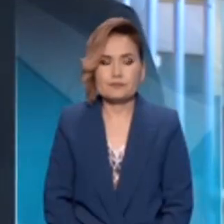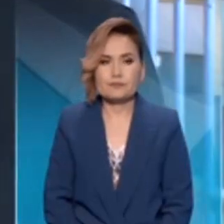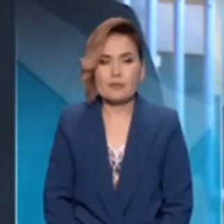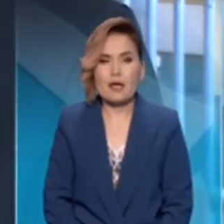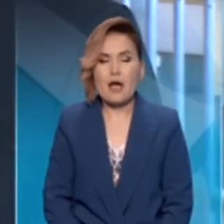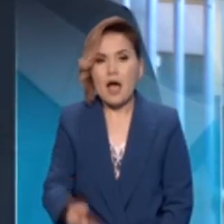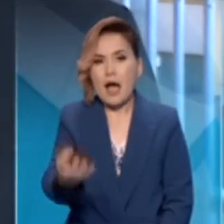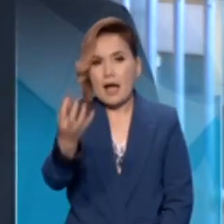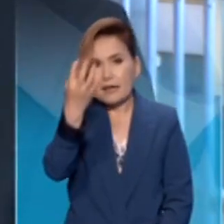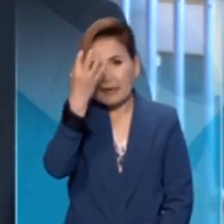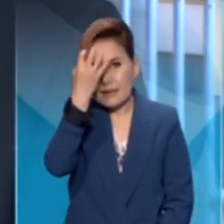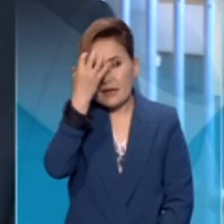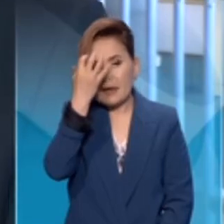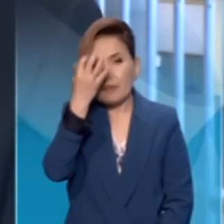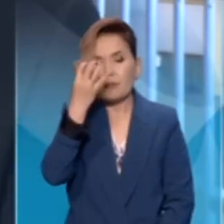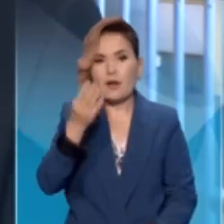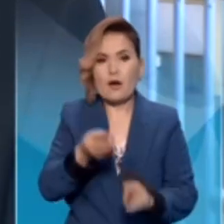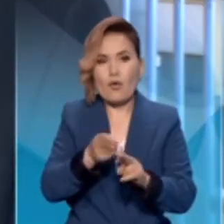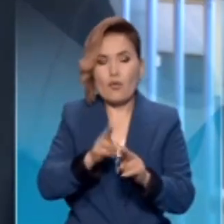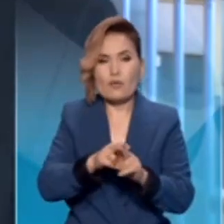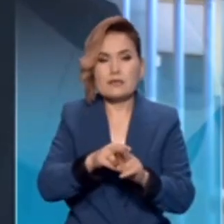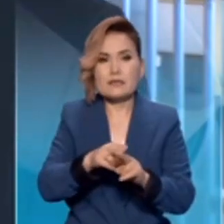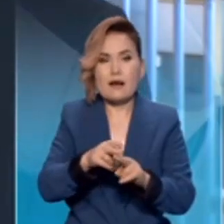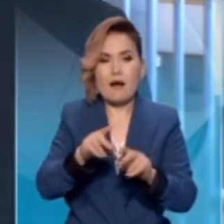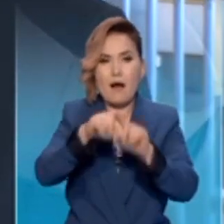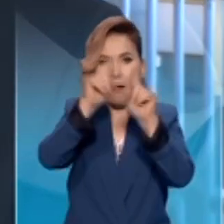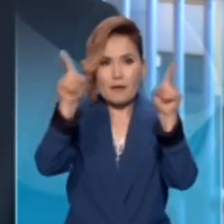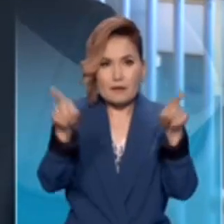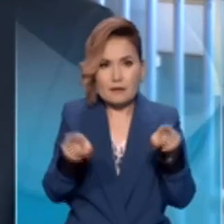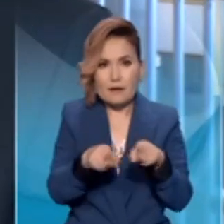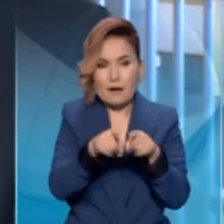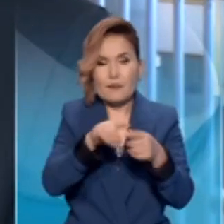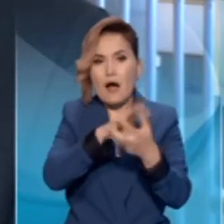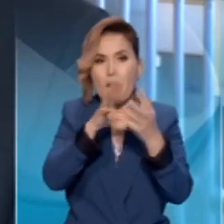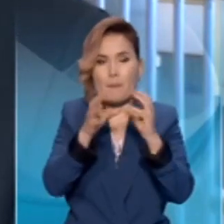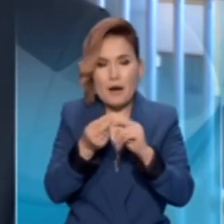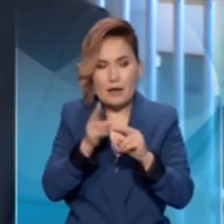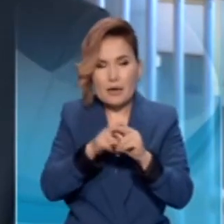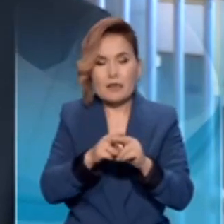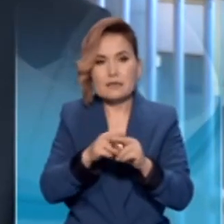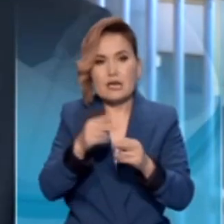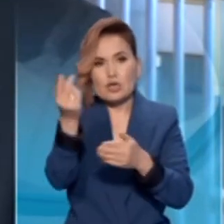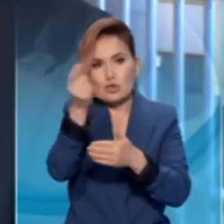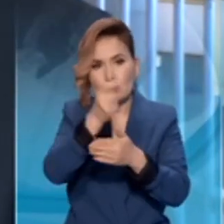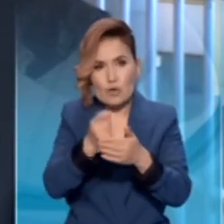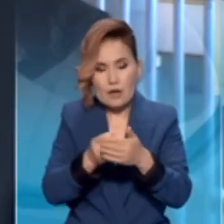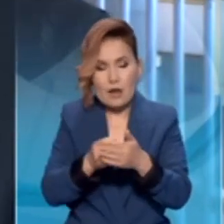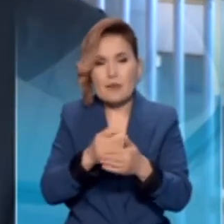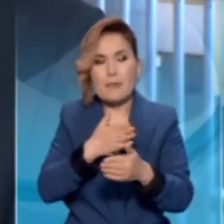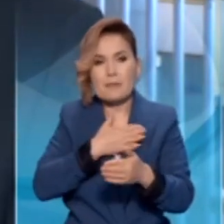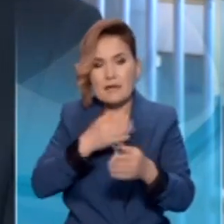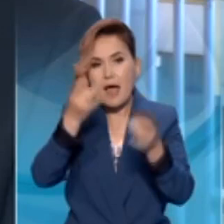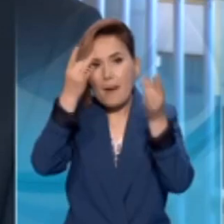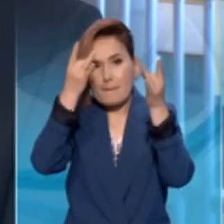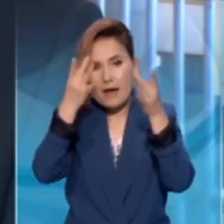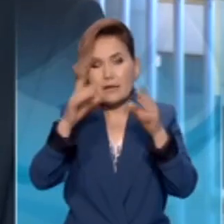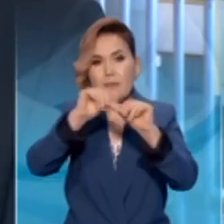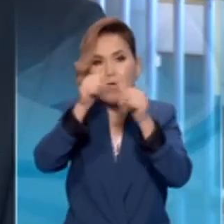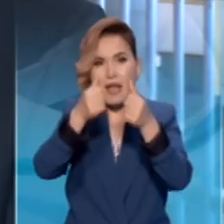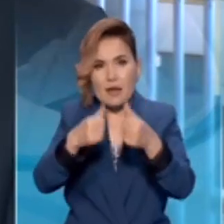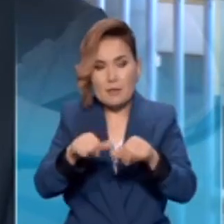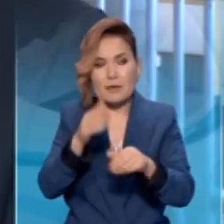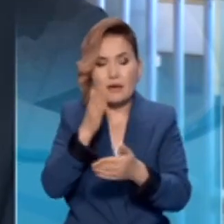Gerçekten şimdi köptüğüm berlığa bulay jasan dersimiz, onun berlığa bizim medeniyetimizden tuğundağın derslerimiz, tuğundağın elementler.